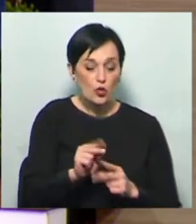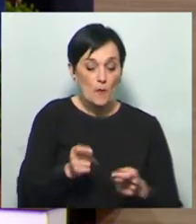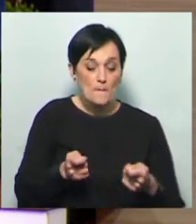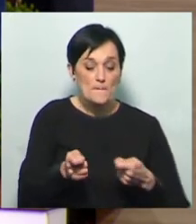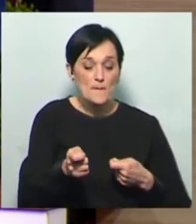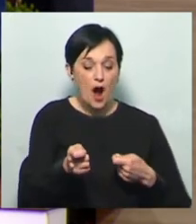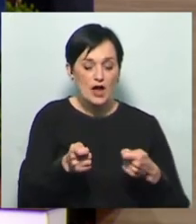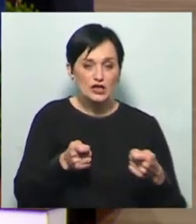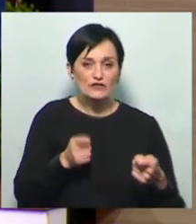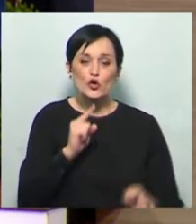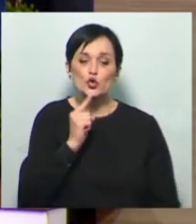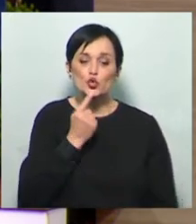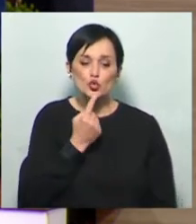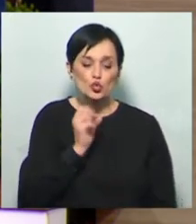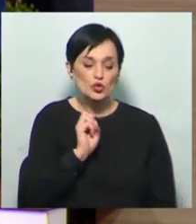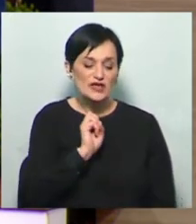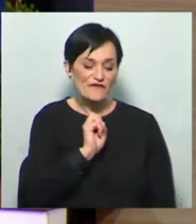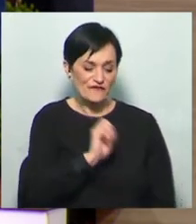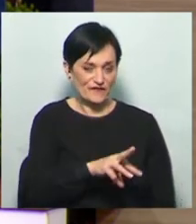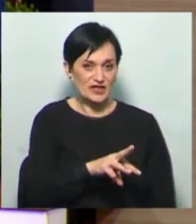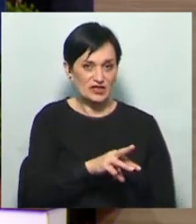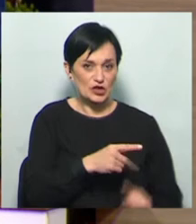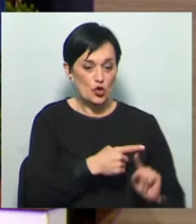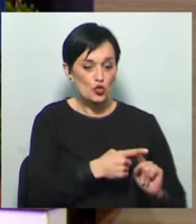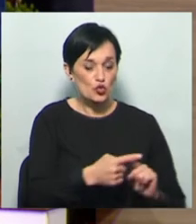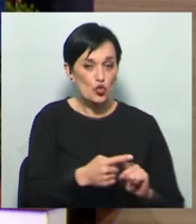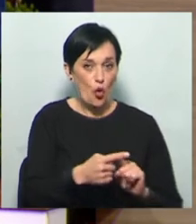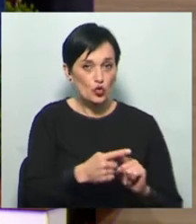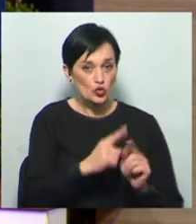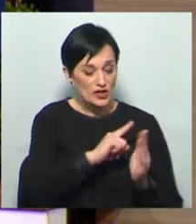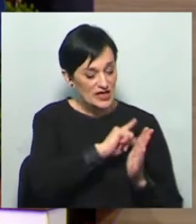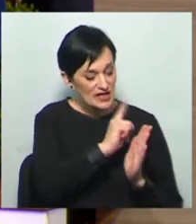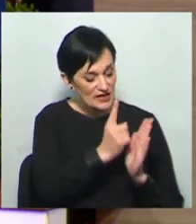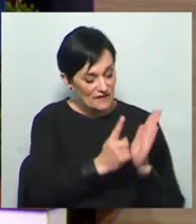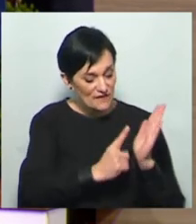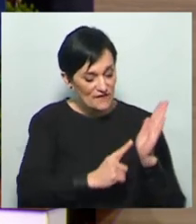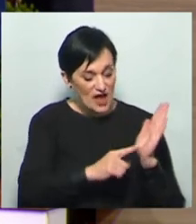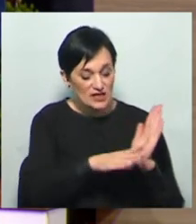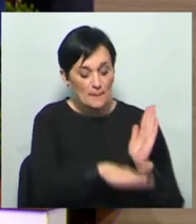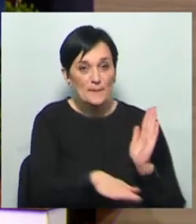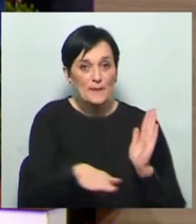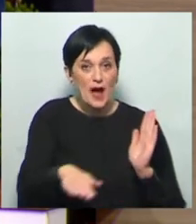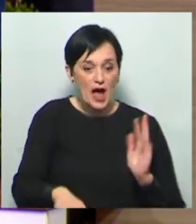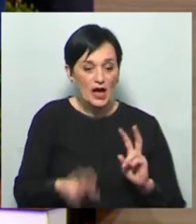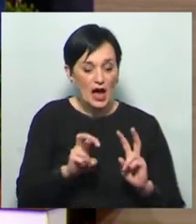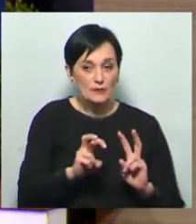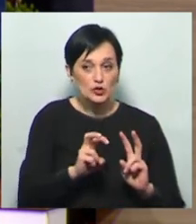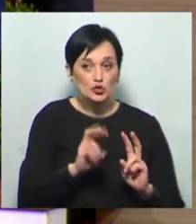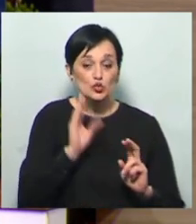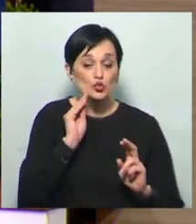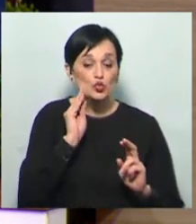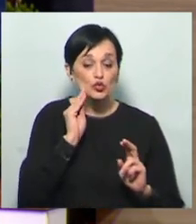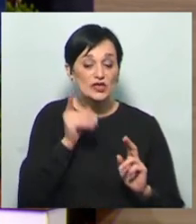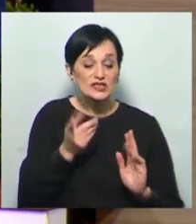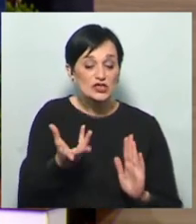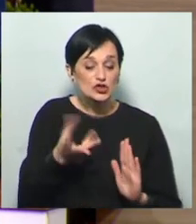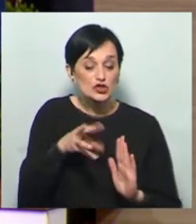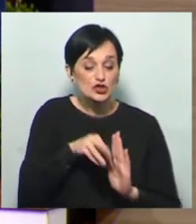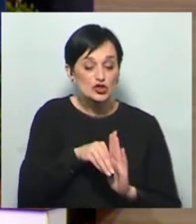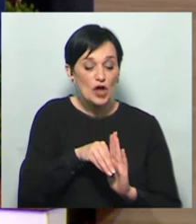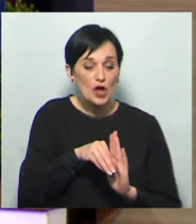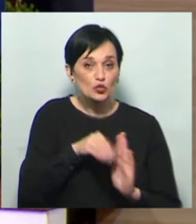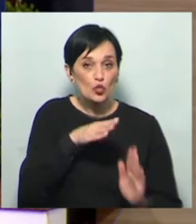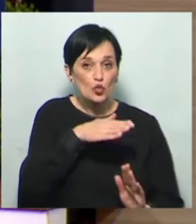მართვა ბევრად უფრო რთულია ვიდრე ბანალური ქრონიკული ვენური დაავადებისა ქვემო კიდურებში, როდესაც არ არის ჩართული